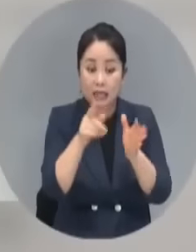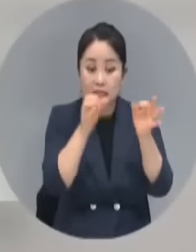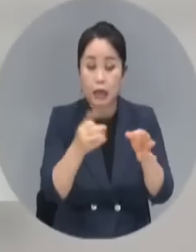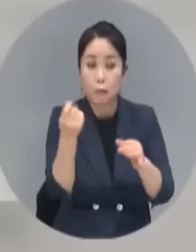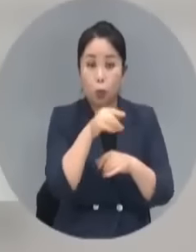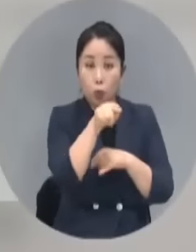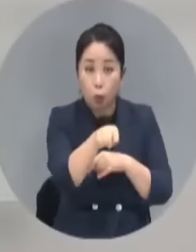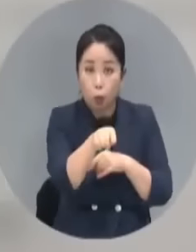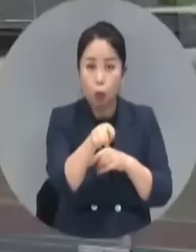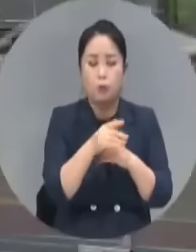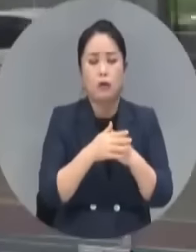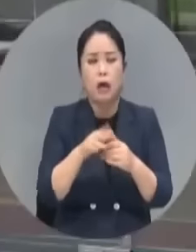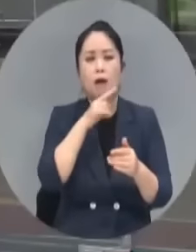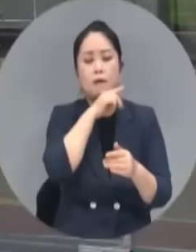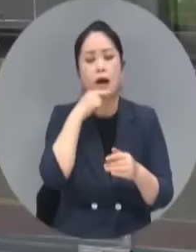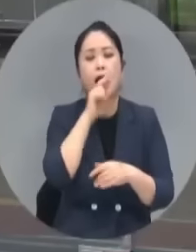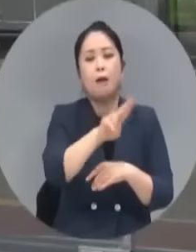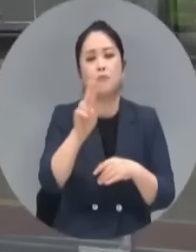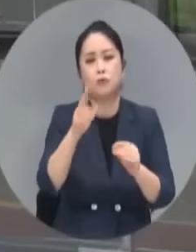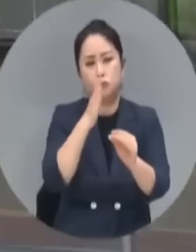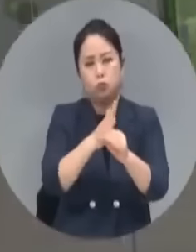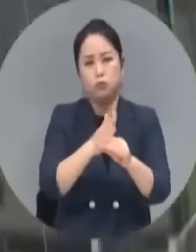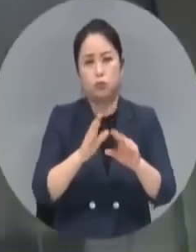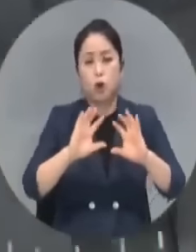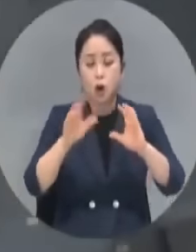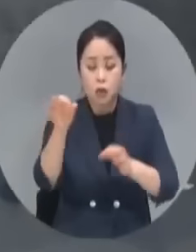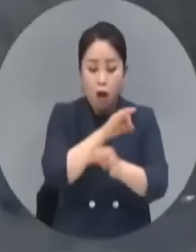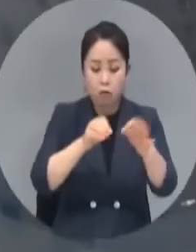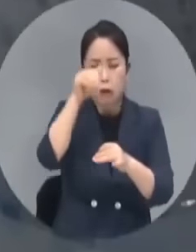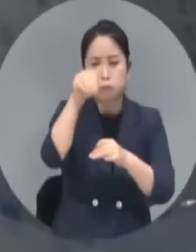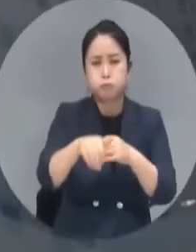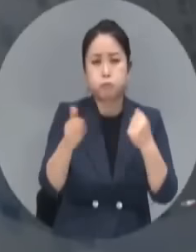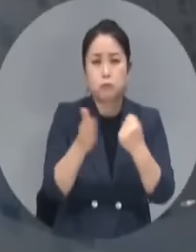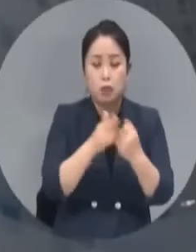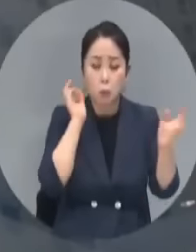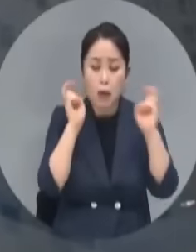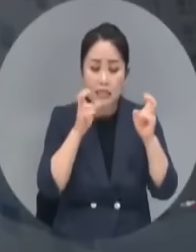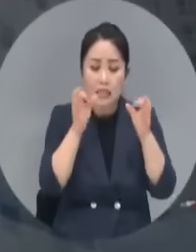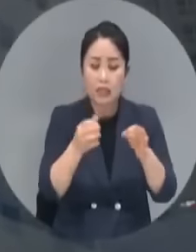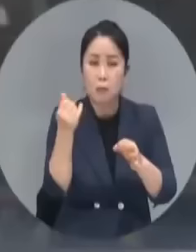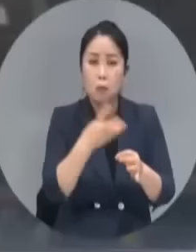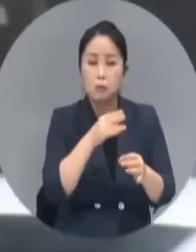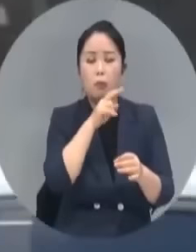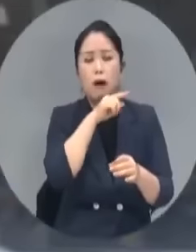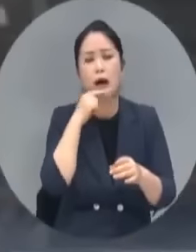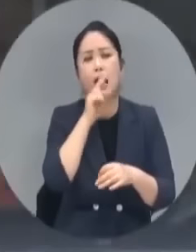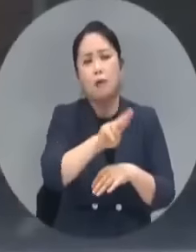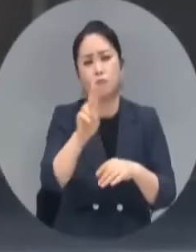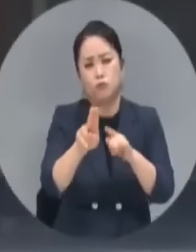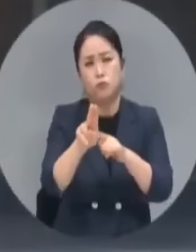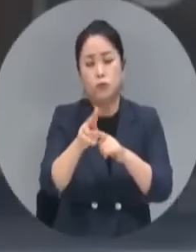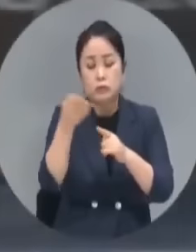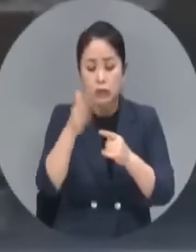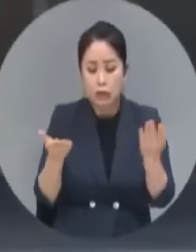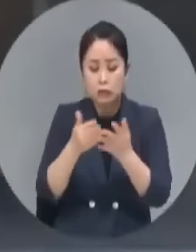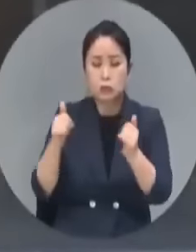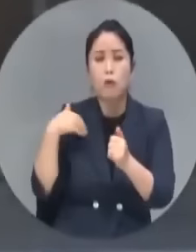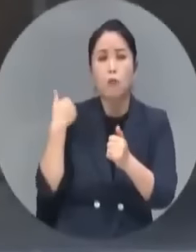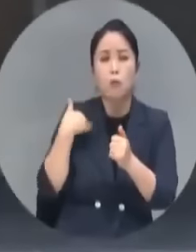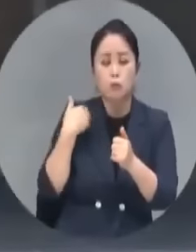겁니다. 경영 악화로 국세청 등으로부터 회사 계좌가 압류된 상태였는데 직원이 실수로 이 계좌